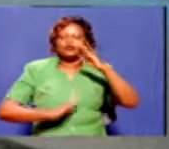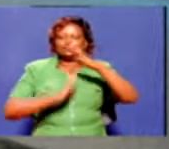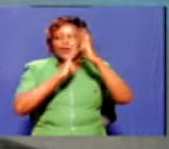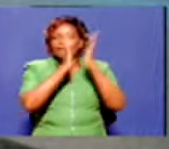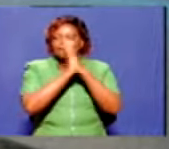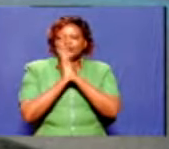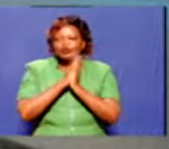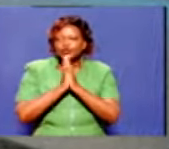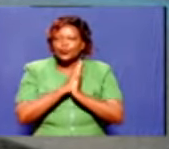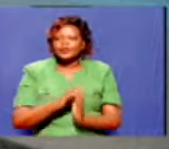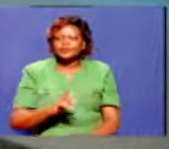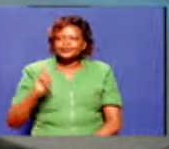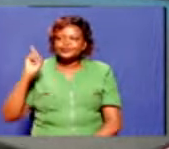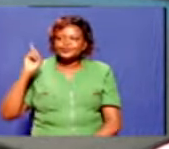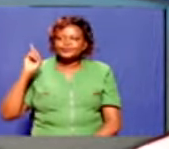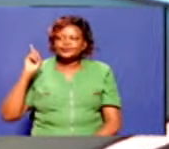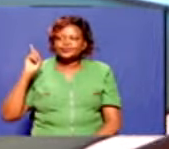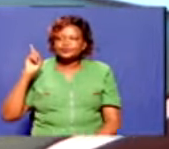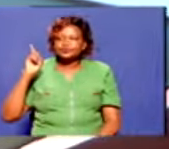vidokezo.